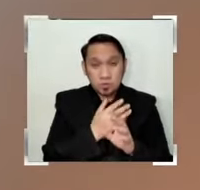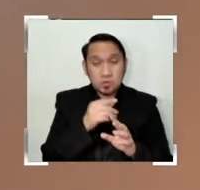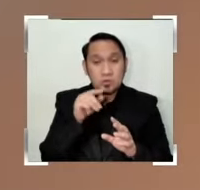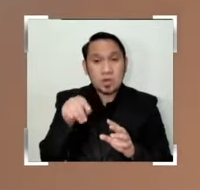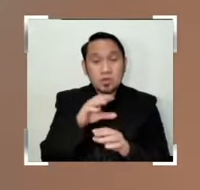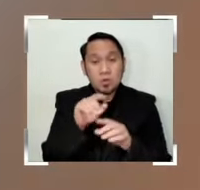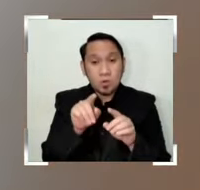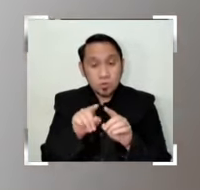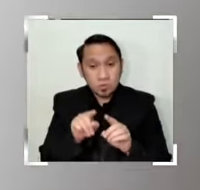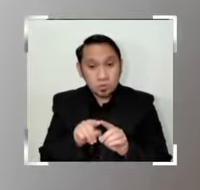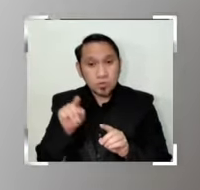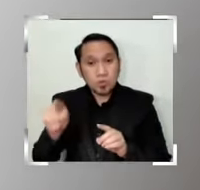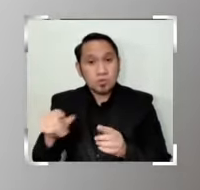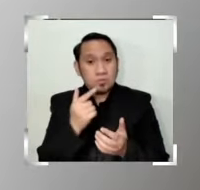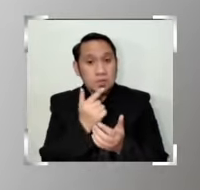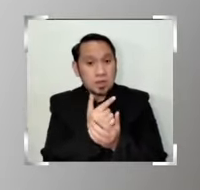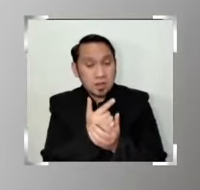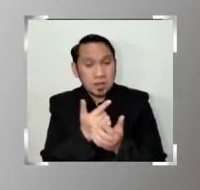yung